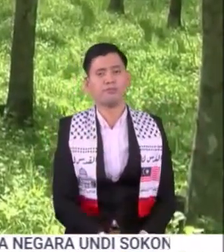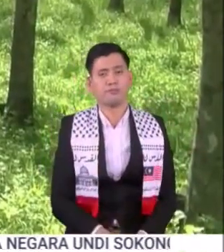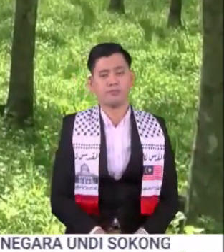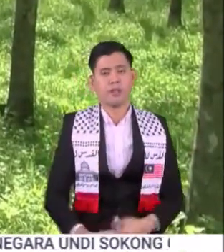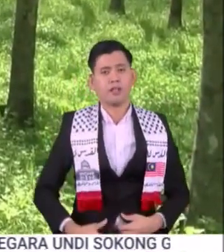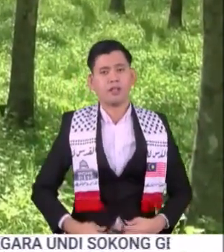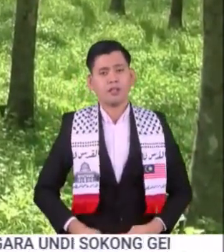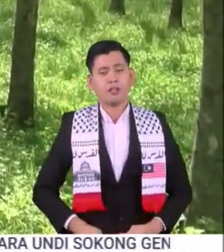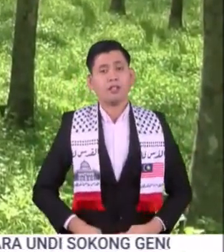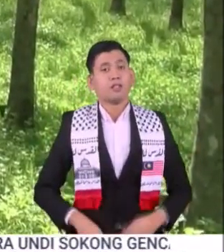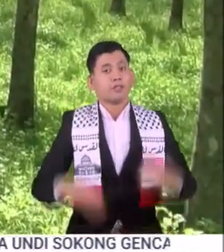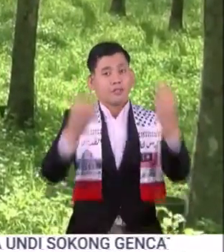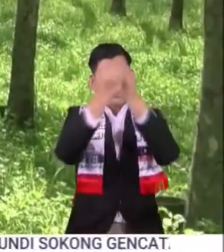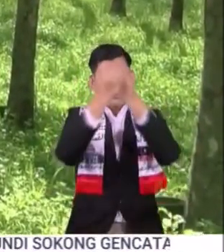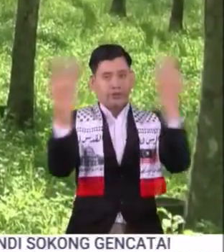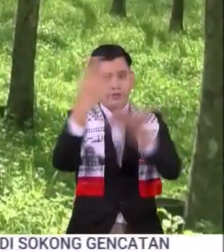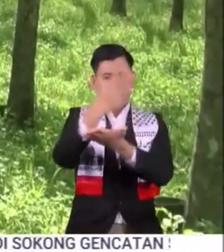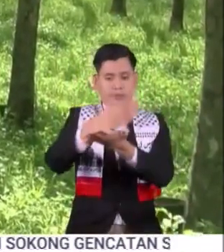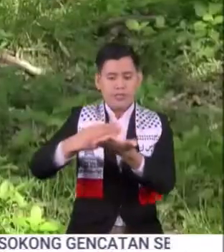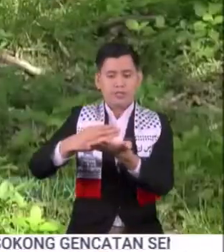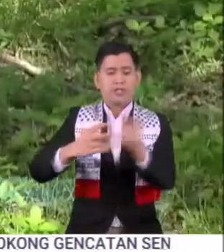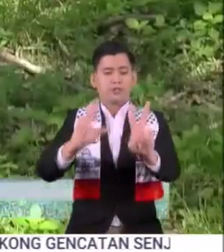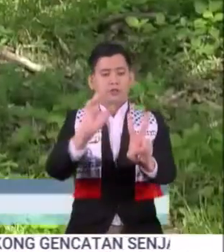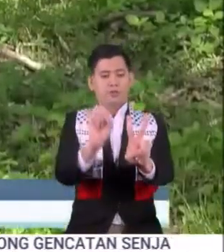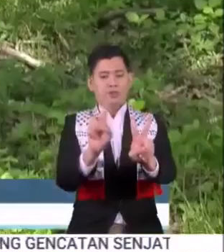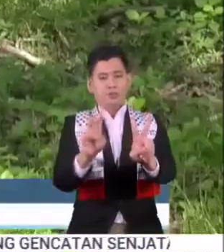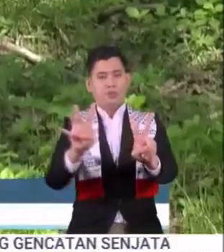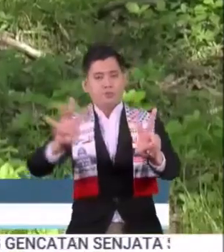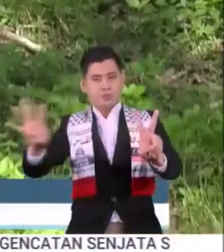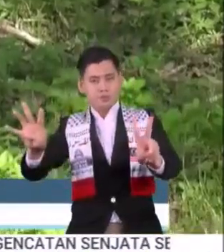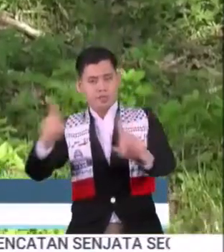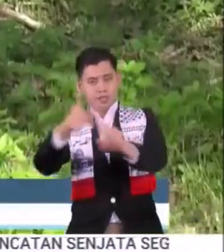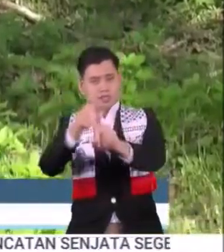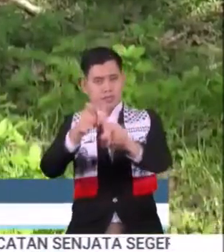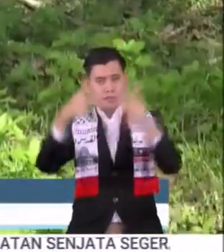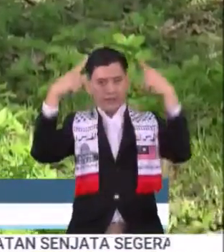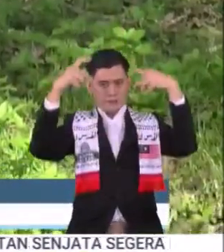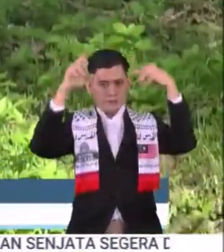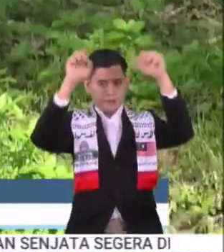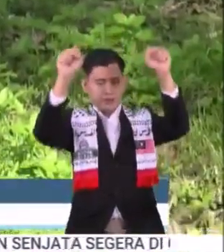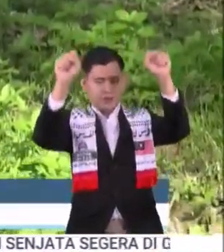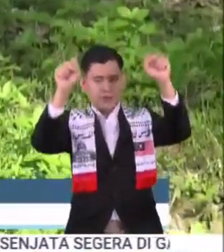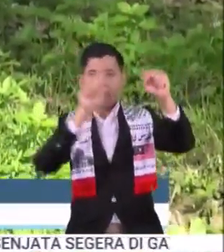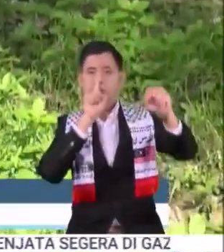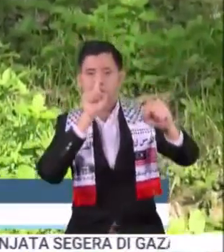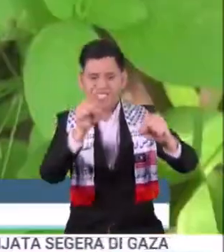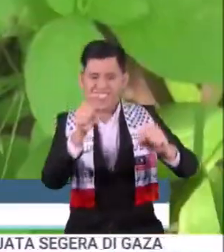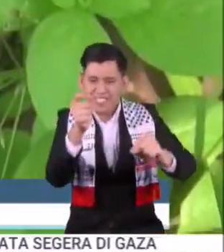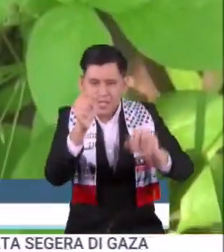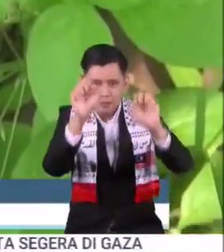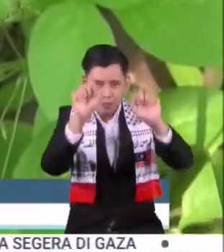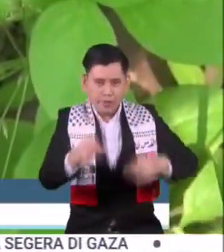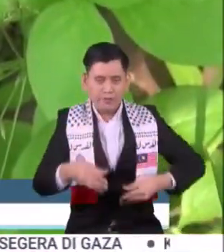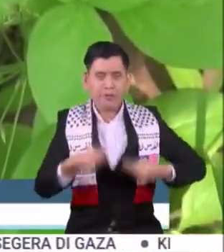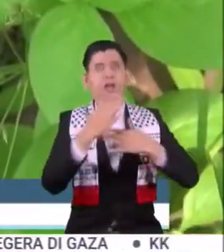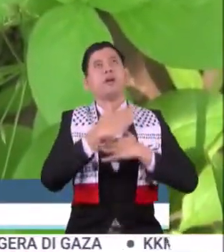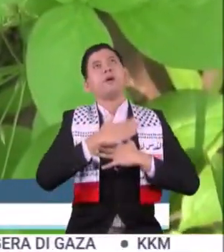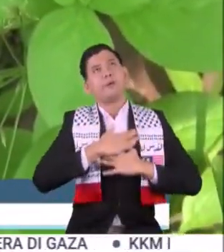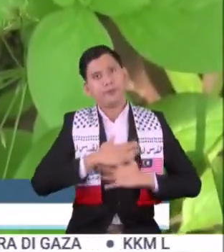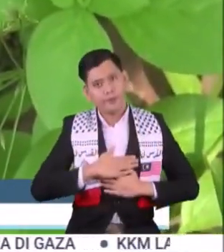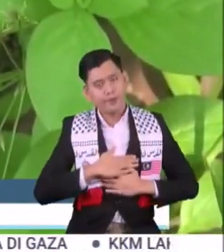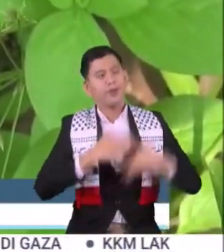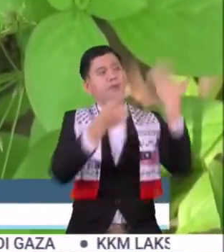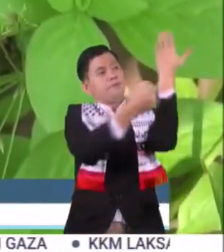faktor pengumuman belanjawan 2024 oleh Perdana Menteri Datuk Seri Anwar Ibrahim sedikit sebanyak memberi kelegaan kepada